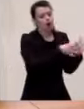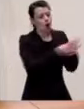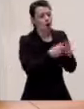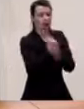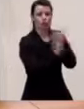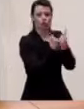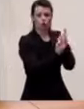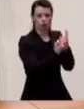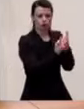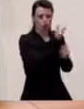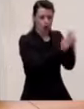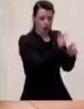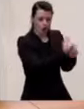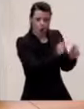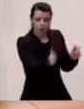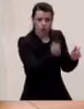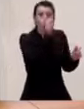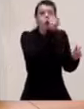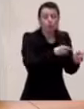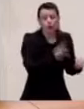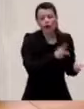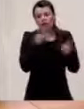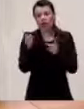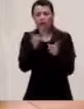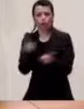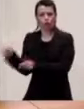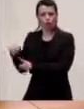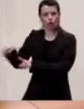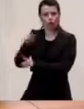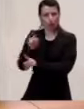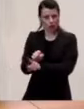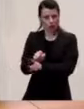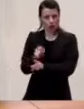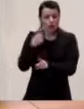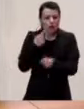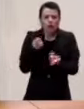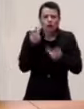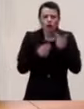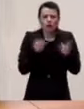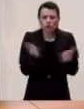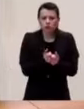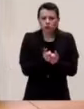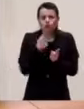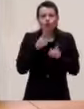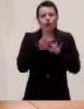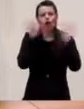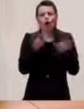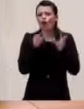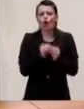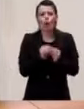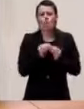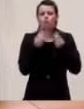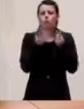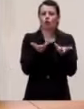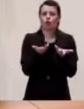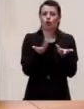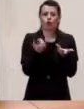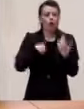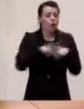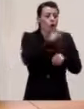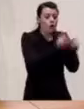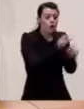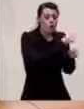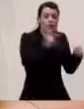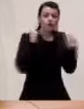ospedale. In tre righe, tutto, cioè come ci si doveva comportare per questi